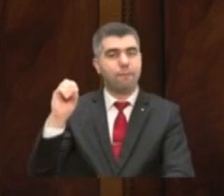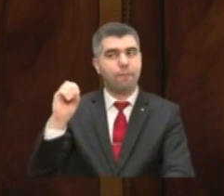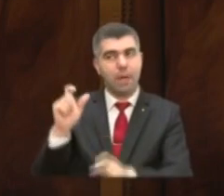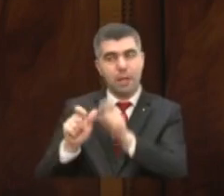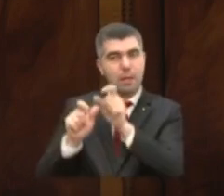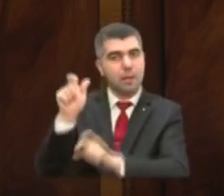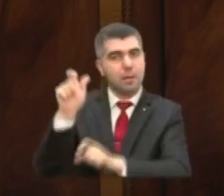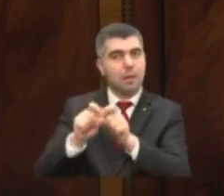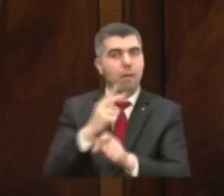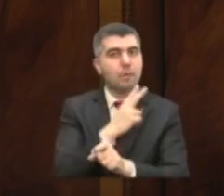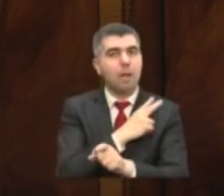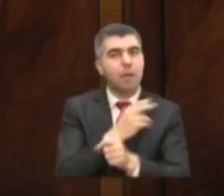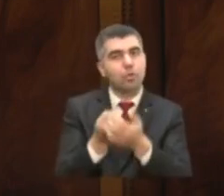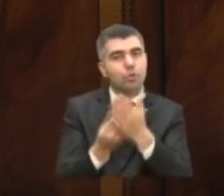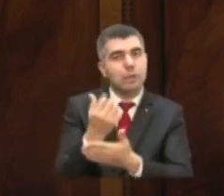سيد رئيس الحكومة